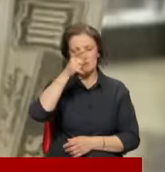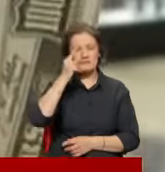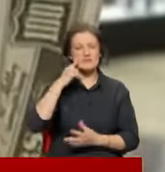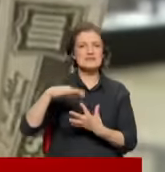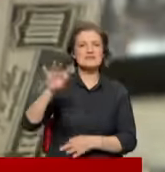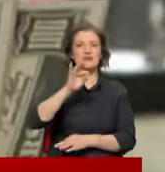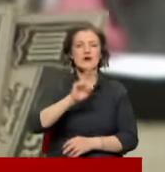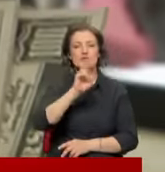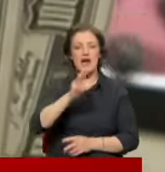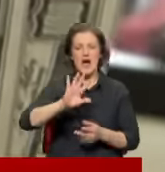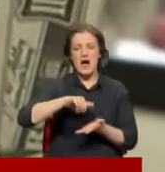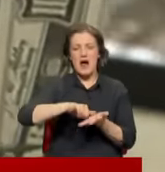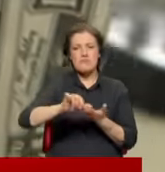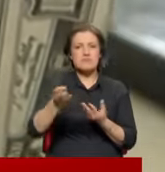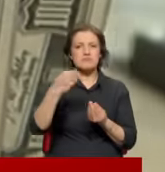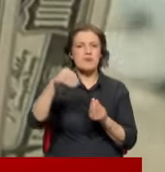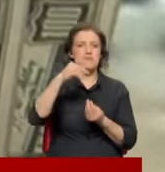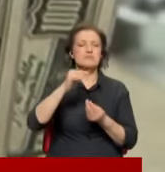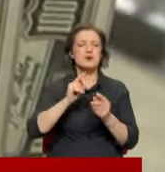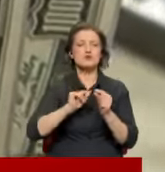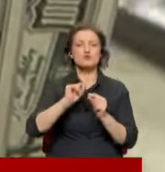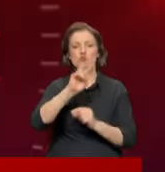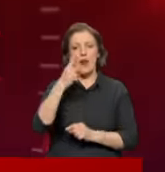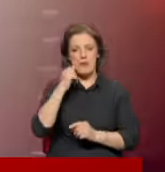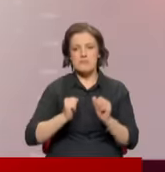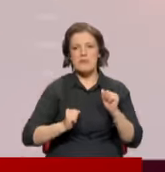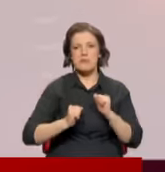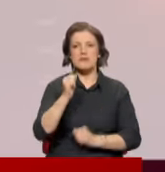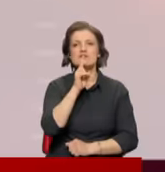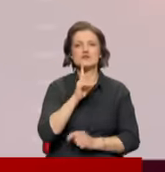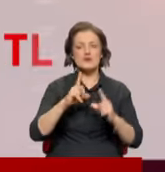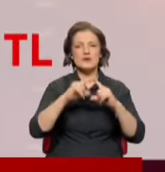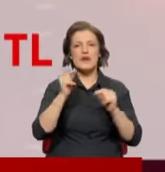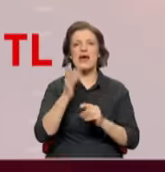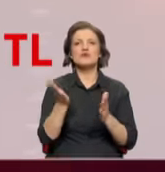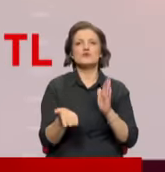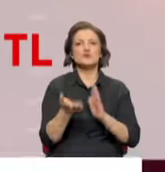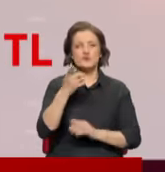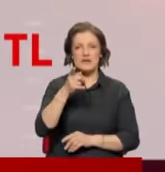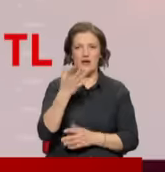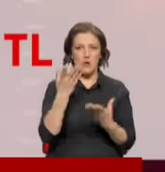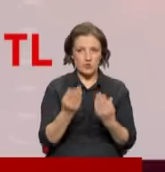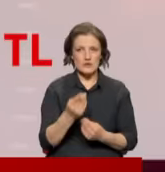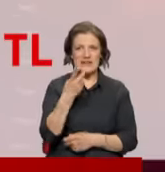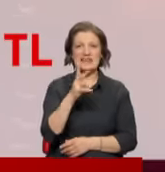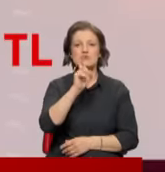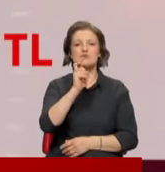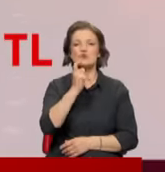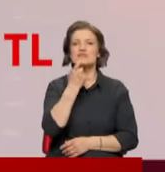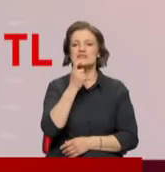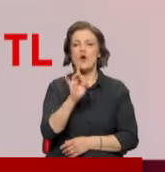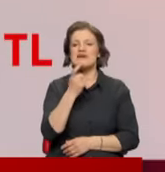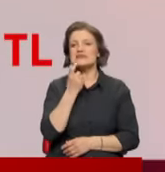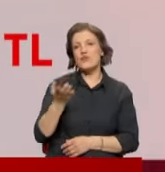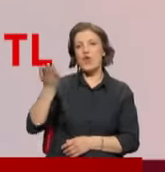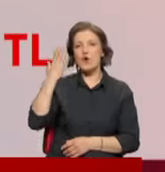kıyaslıyor çünkü iğneden ipliğe her şeyin fiyatı dövizle birlikte artıyor. 200 lira en yüksek banknot olarak ilan edildiğinde, yani tam 15